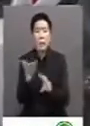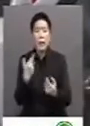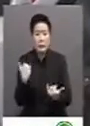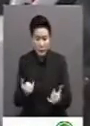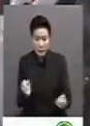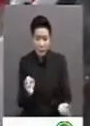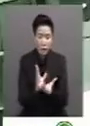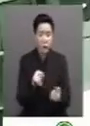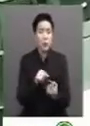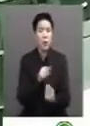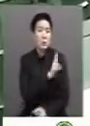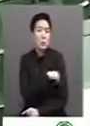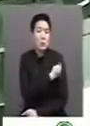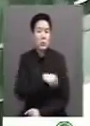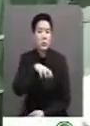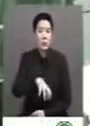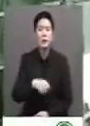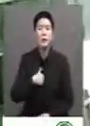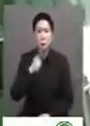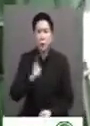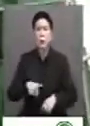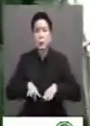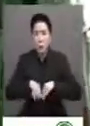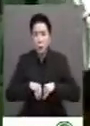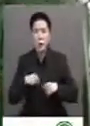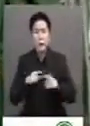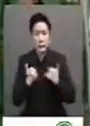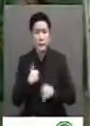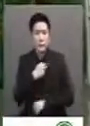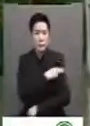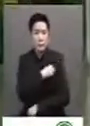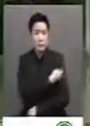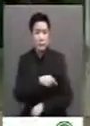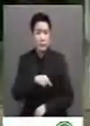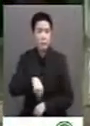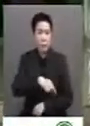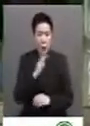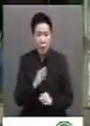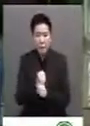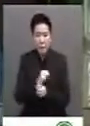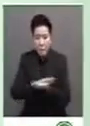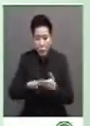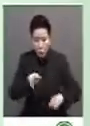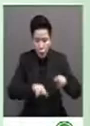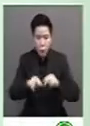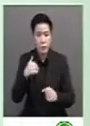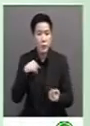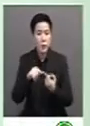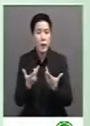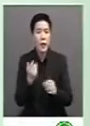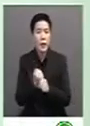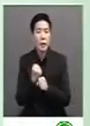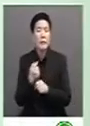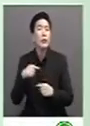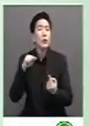าจะมีภัยคุกคามลักษณะที่ว่านี้ขณะที่โรงพยาบาลก็มีเจ้าหน้าที่ดูแลรักษาความเรียบร้อยทั่วไปอย่างเช่นกรณีของวิ่งราวเท่